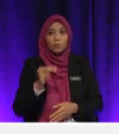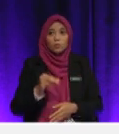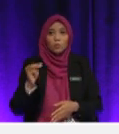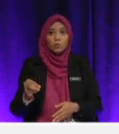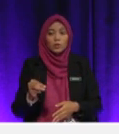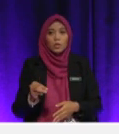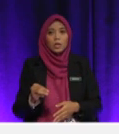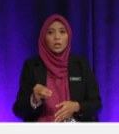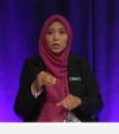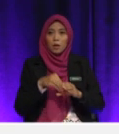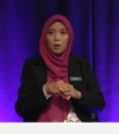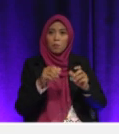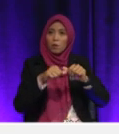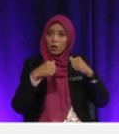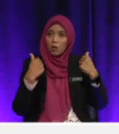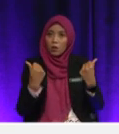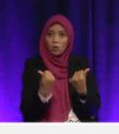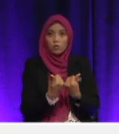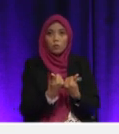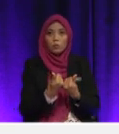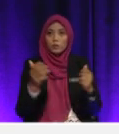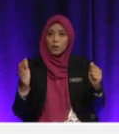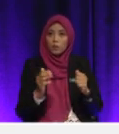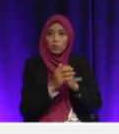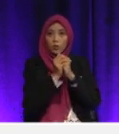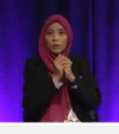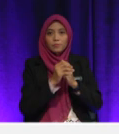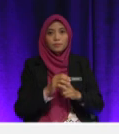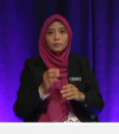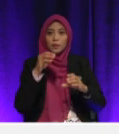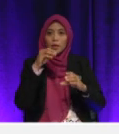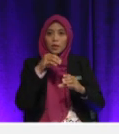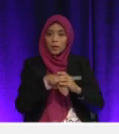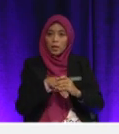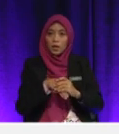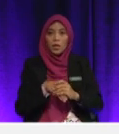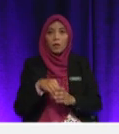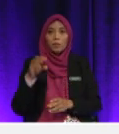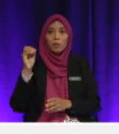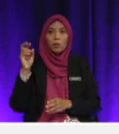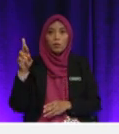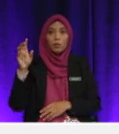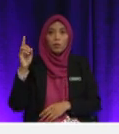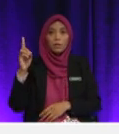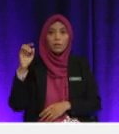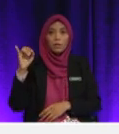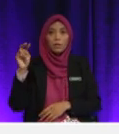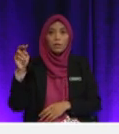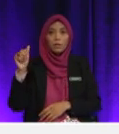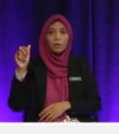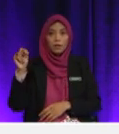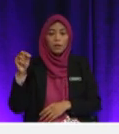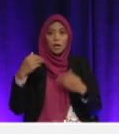dalam sistem pendidikan yang berusukan Tanah Melayu ya dalam ordinand pelajaran 1952 ada